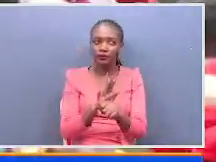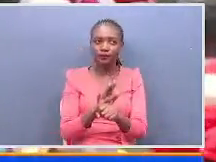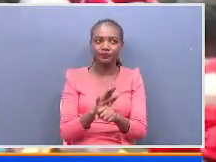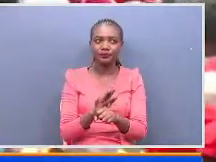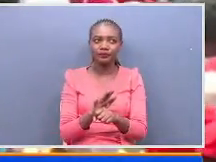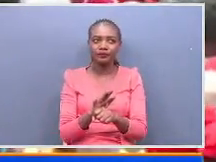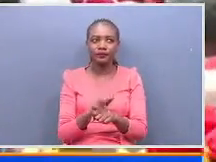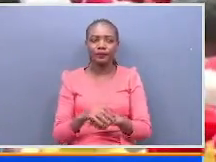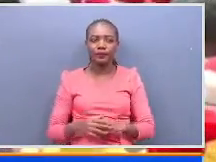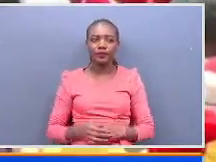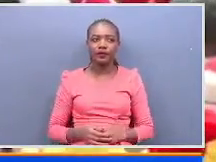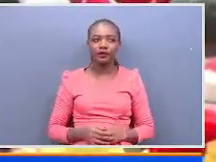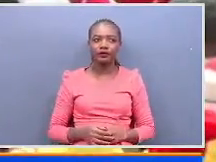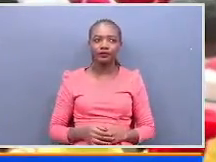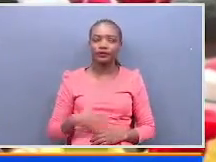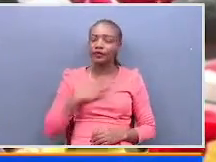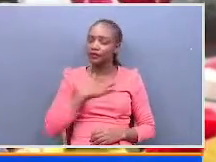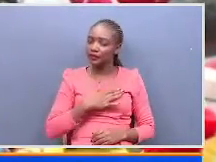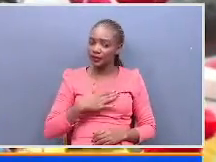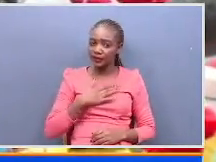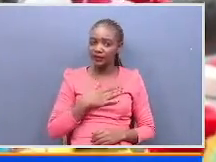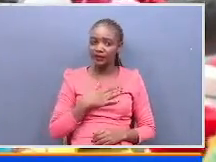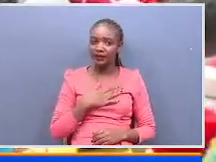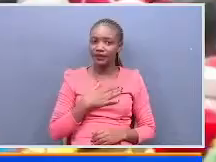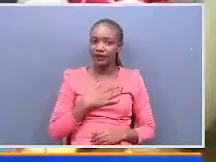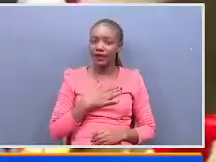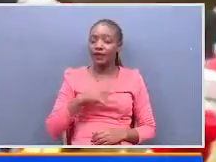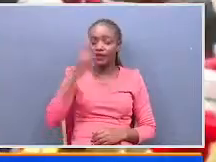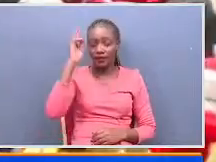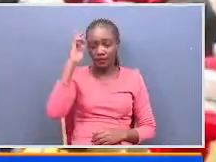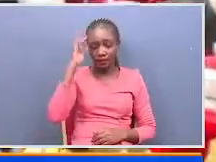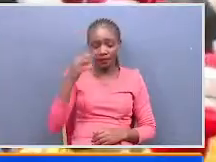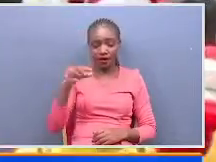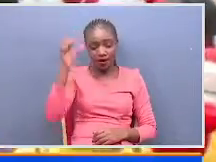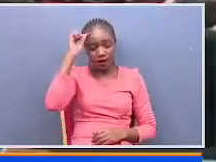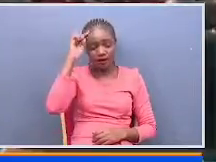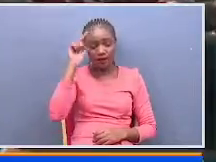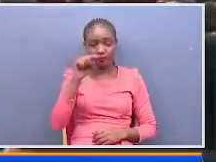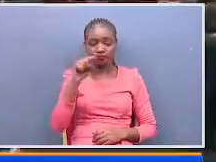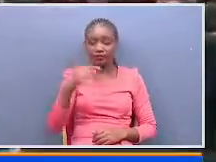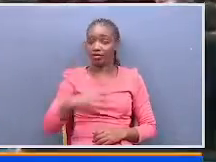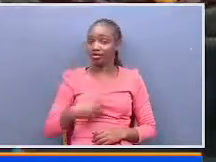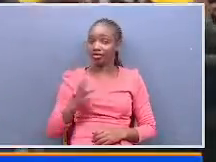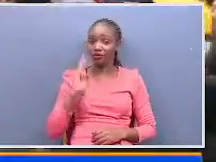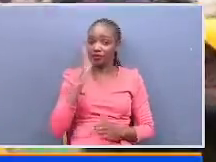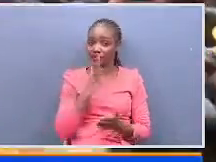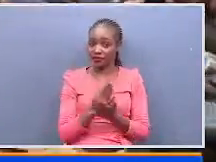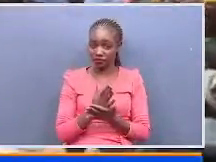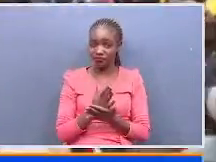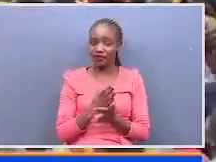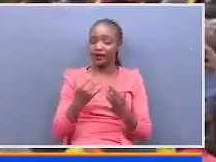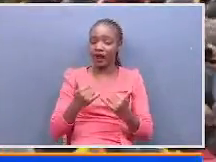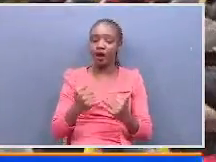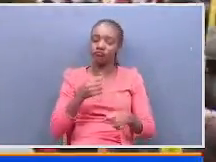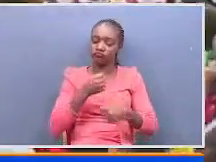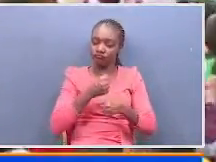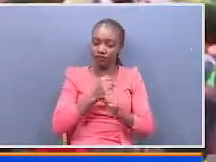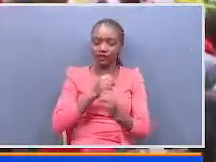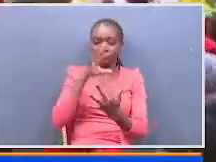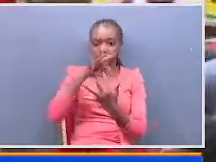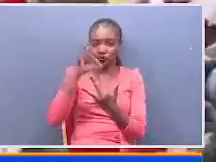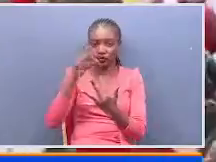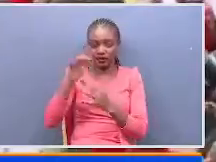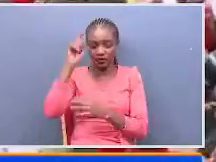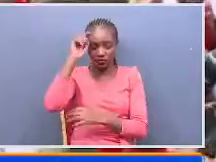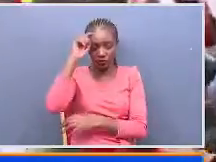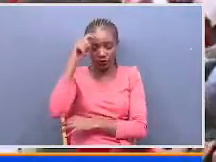musitikie kutumiwa vibaya na serikali inaenda nyumbani badala ya siku mbili. Ile wakati sasa ya kupiga kura